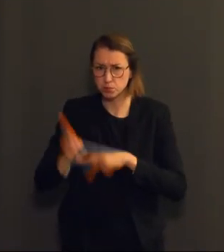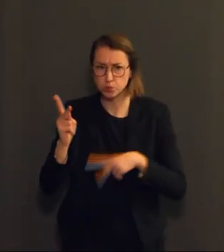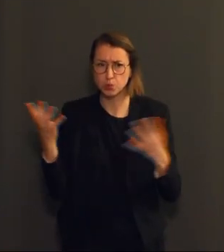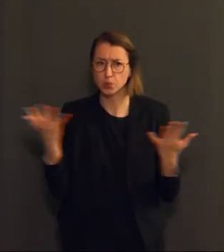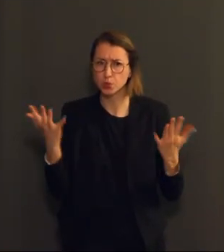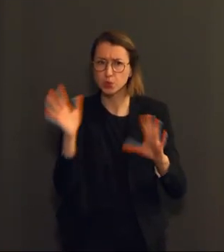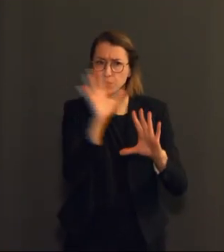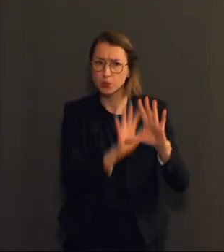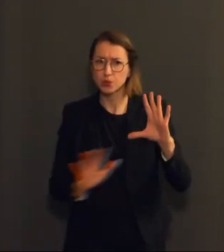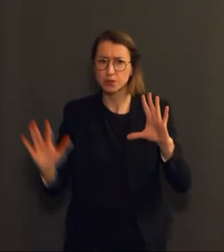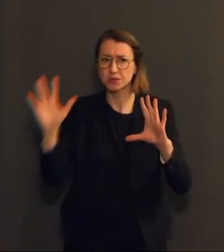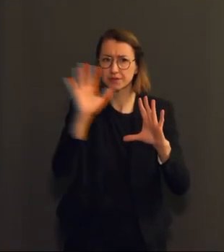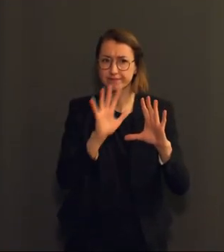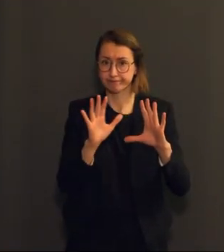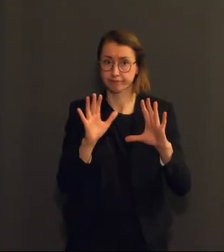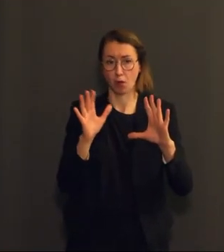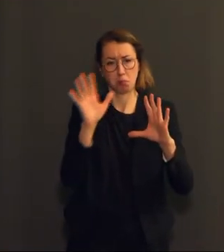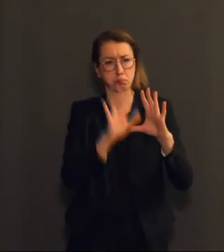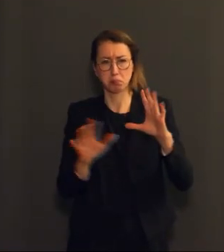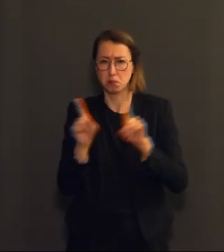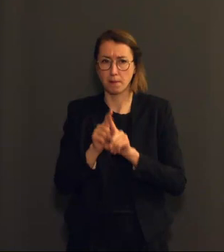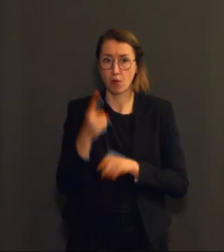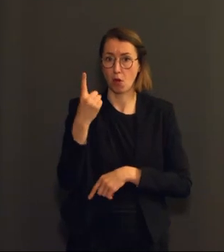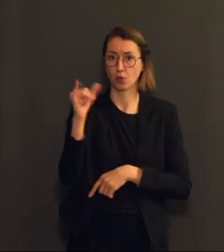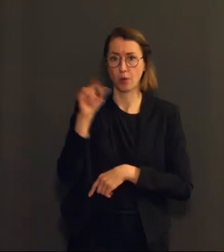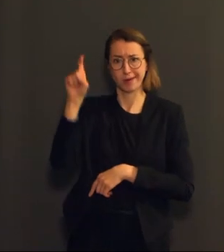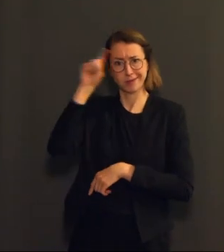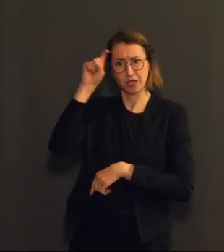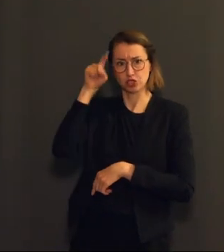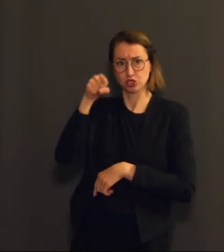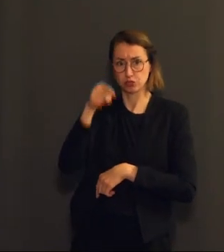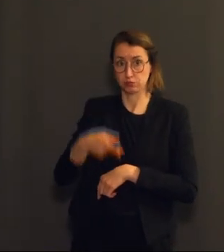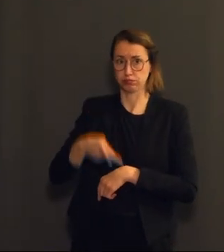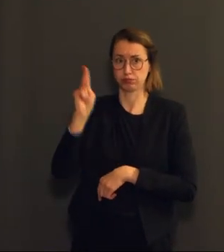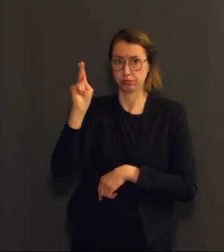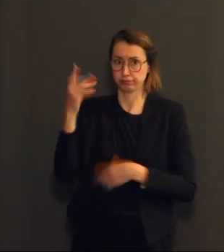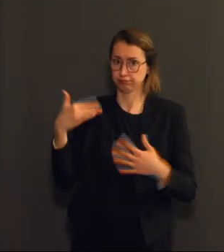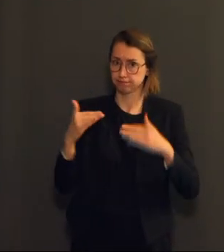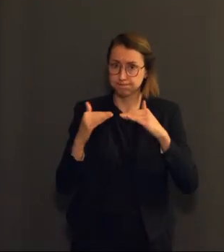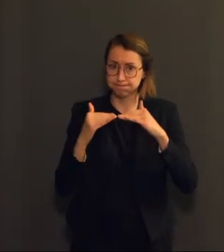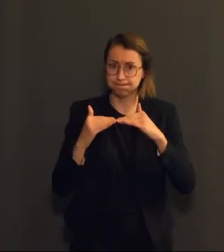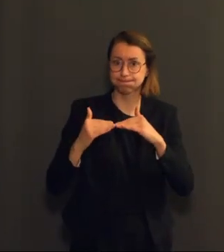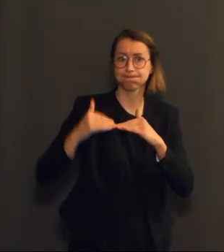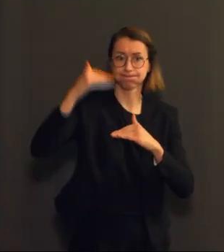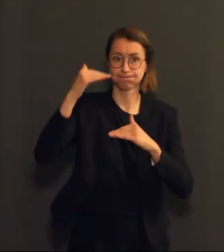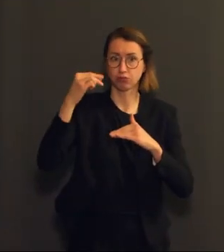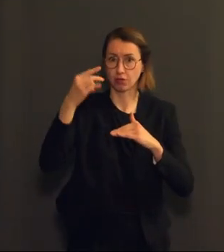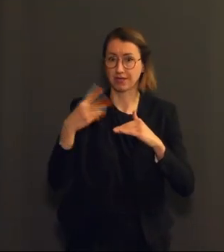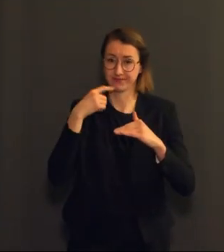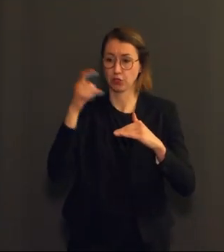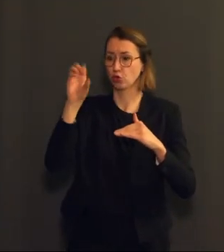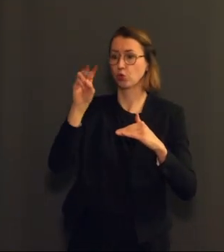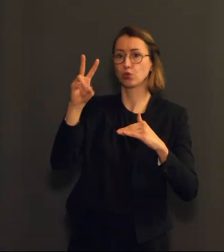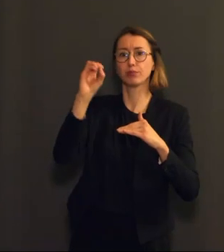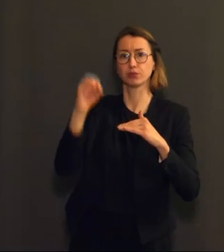contaminations, c'est celle de la province de Liège, dans laquelle on a une augmentation marquée d'un tiers, de 32% des hospitalisations.